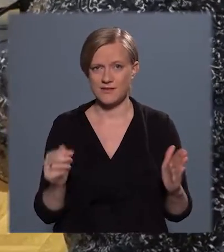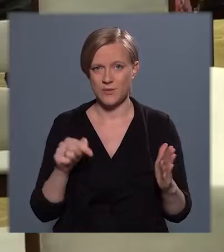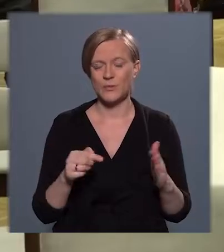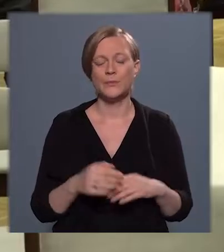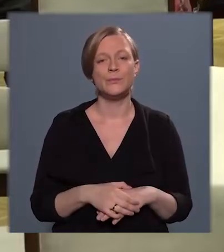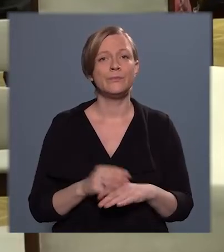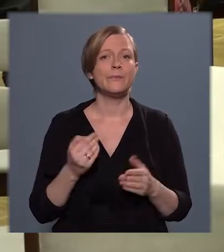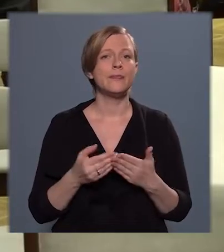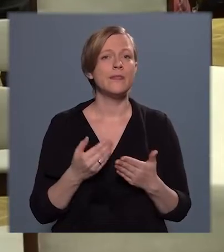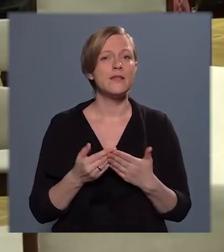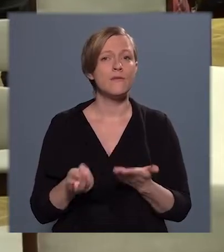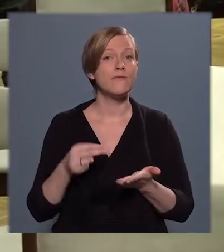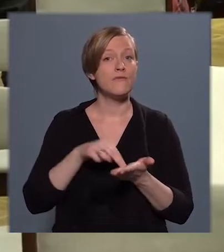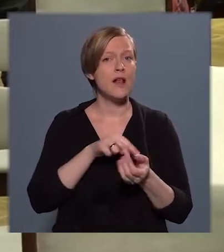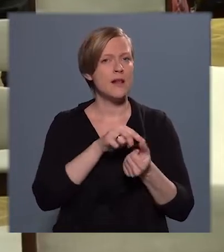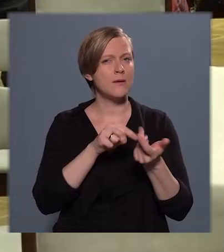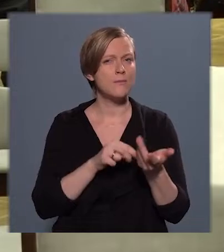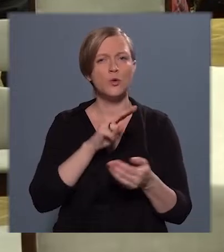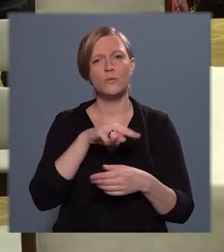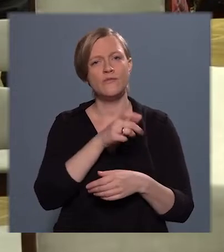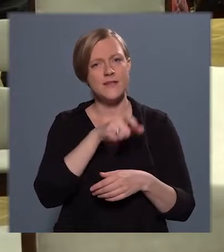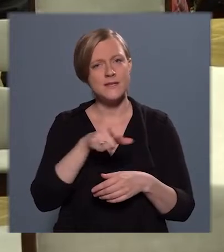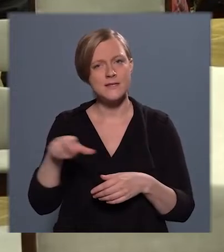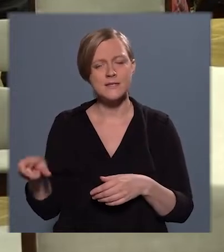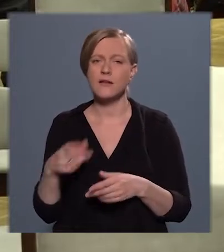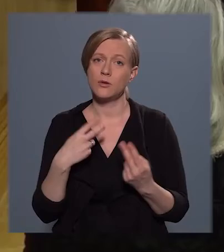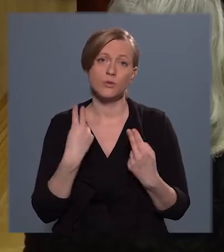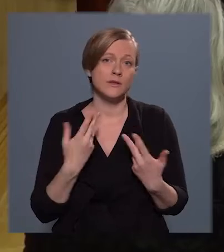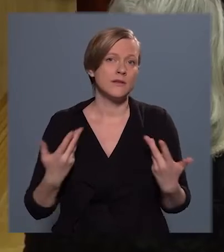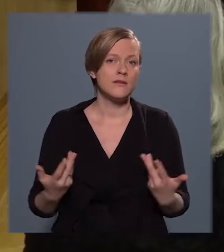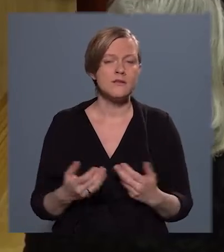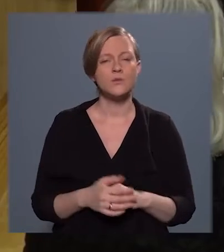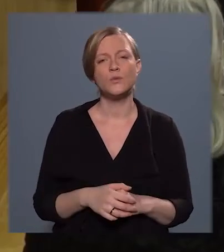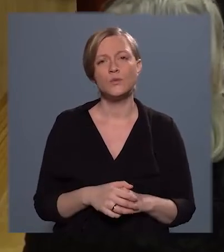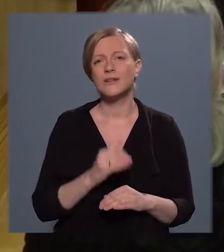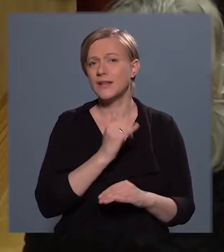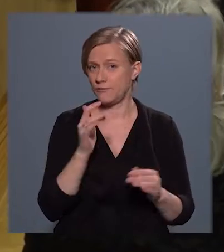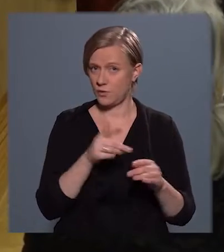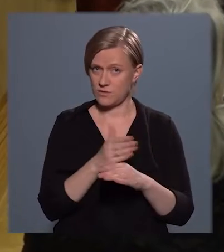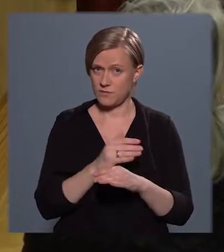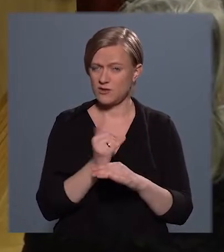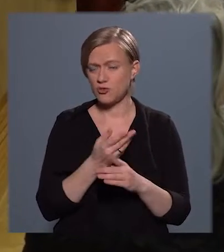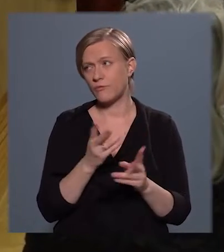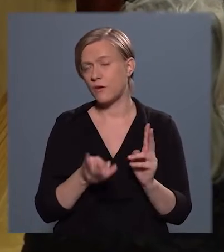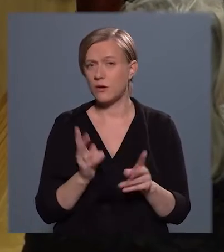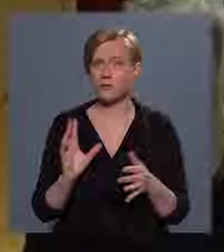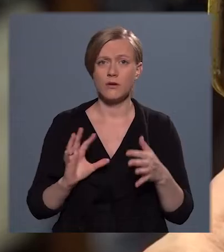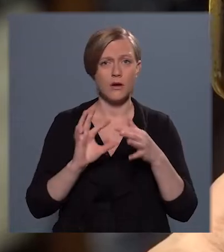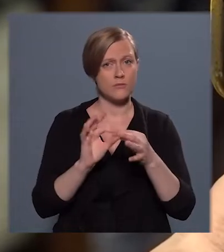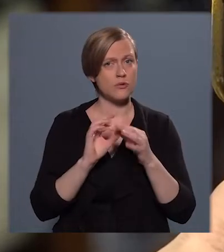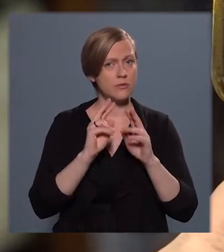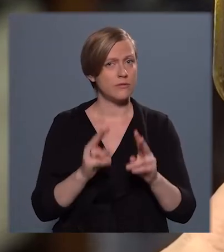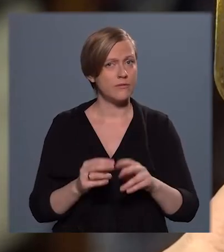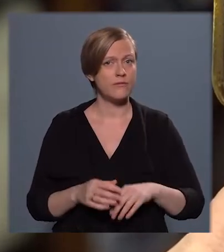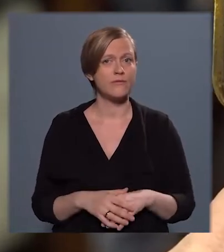a fellépők, ezek a művészek, ha úgy tetszik, akkor évközben is valamiképpen kapcsolódnak ehhez